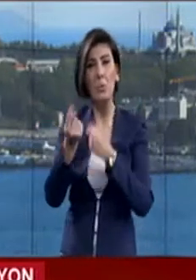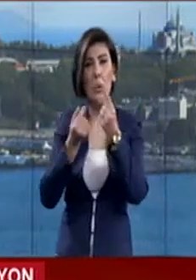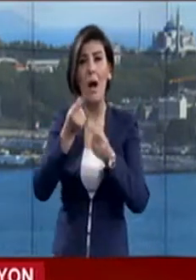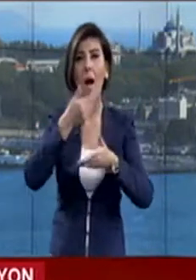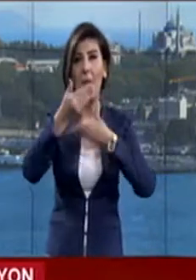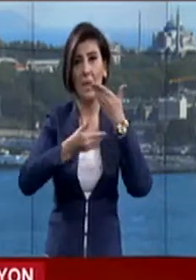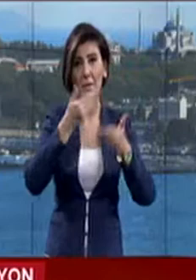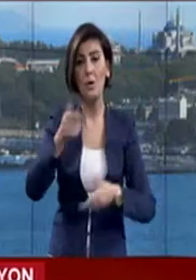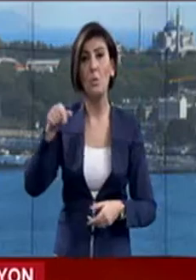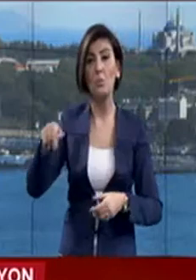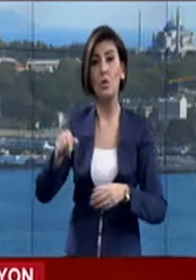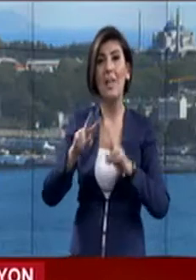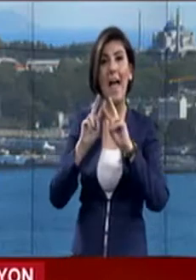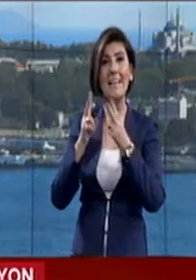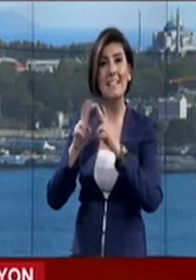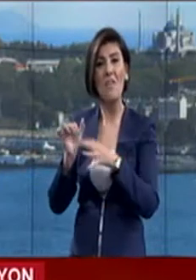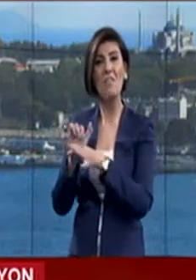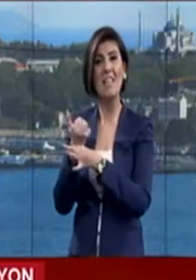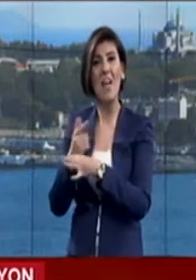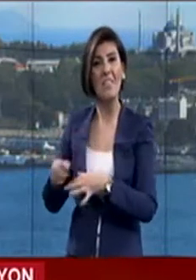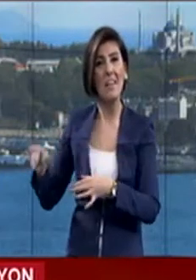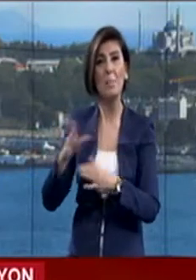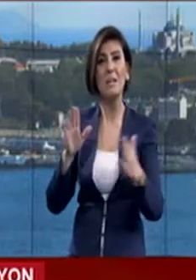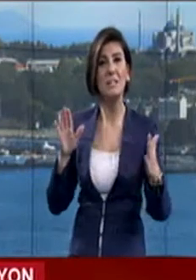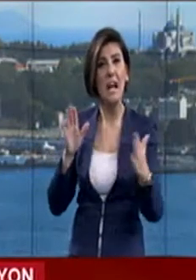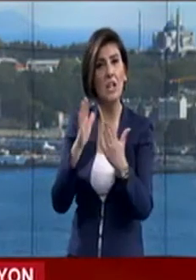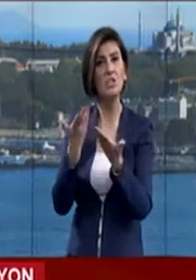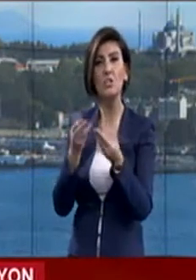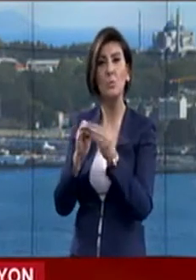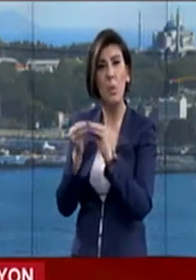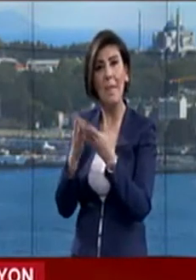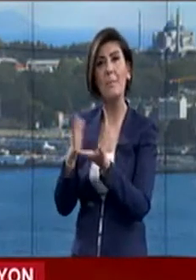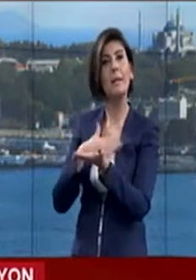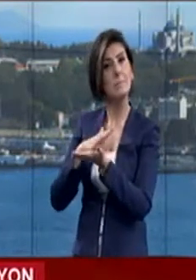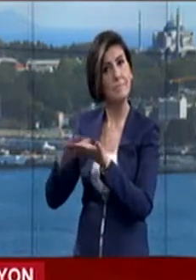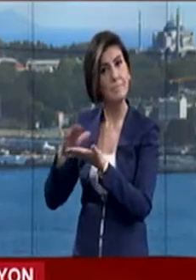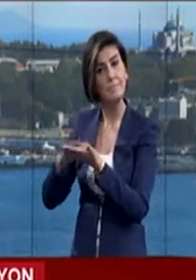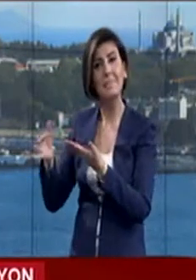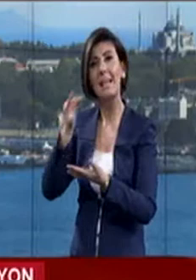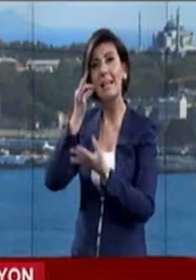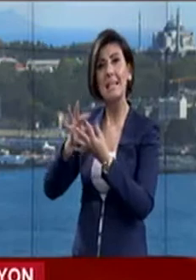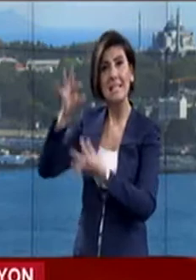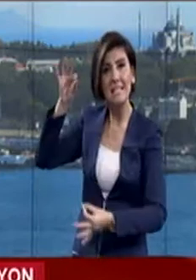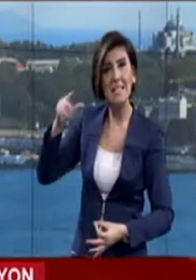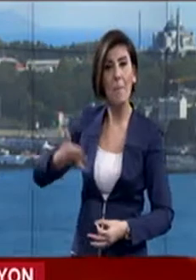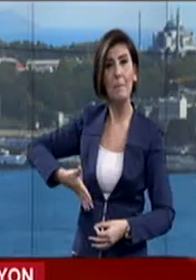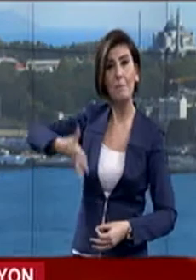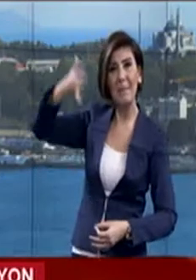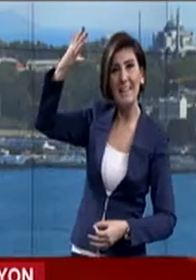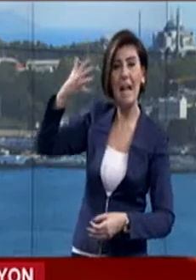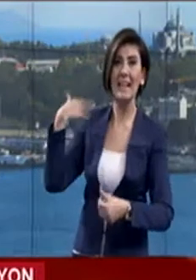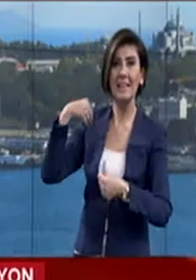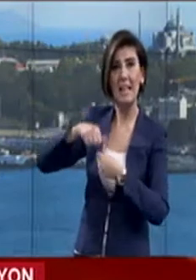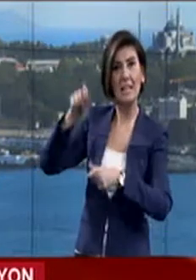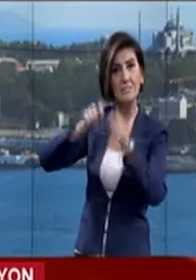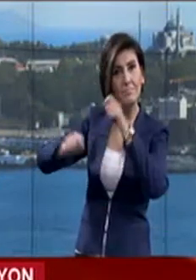Bunun içerisinde esnaf ve sanatkarımızın karşılaştıklarının telafi edilmesi, efendim insanlarımızın, binaların telafi